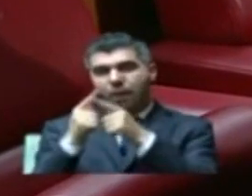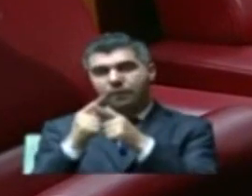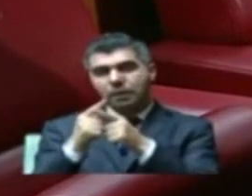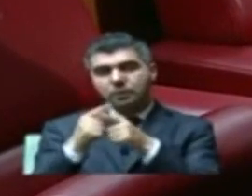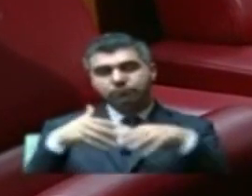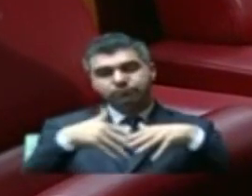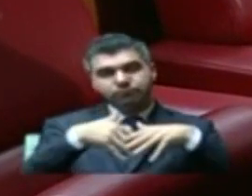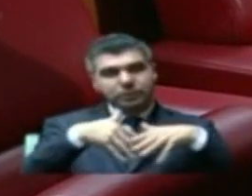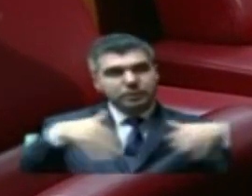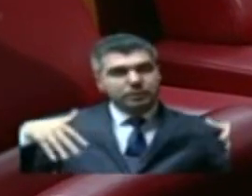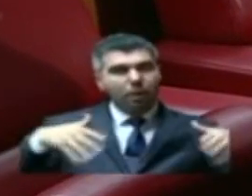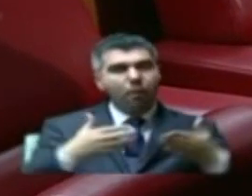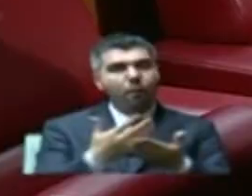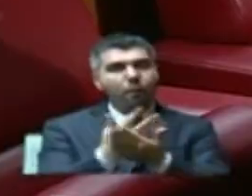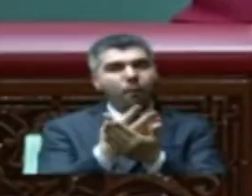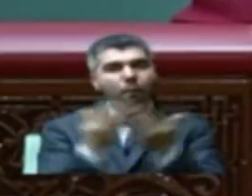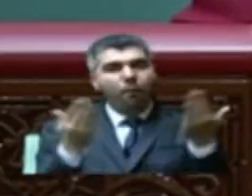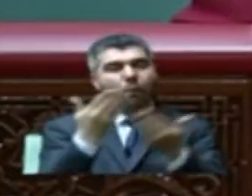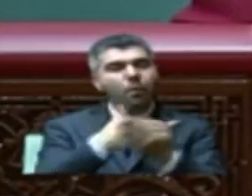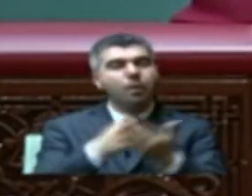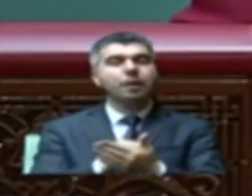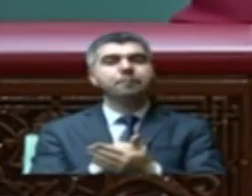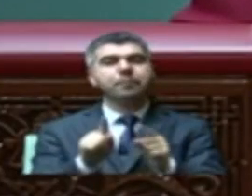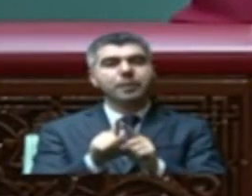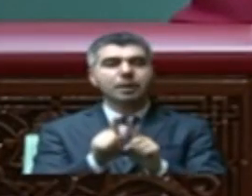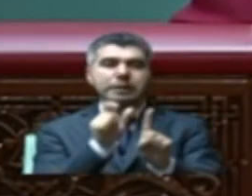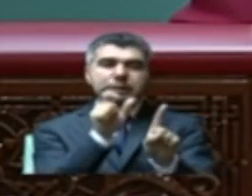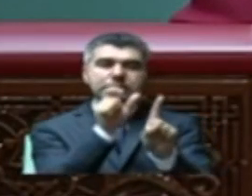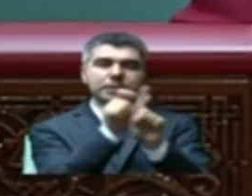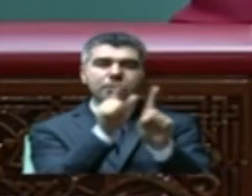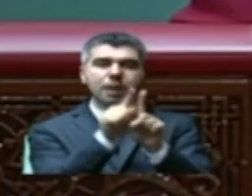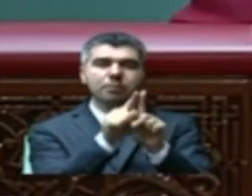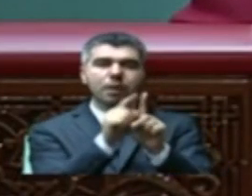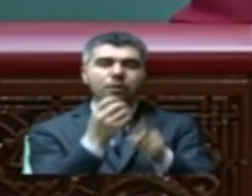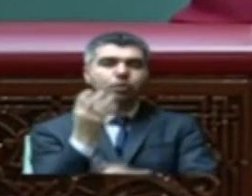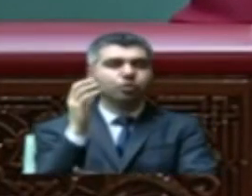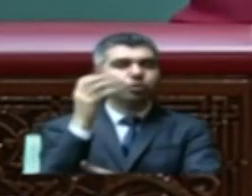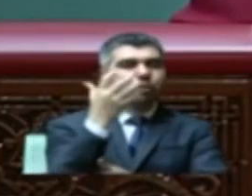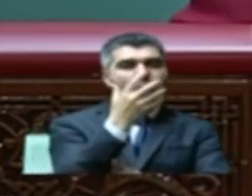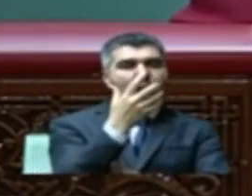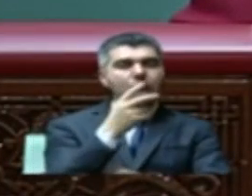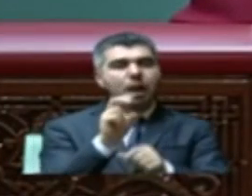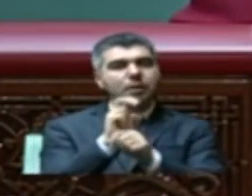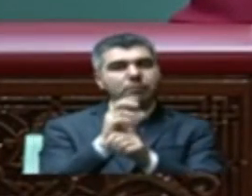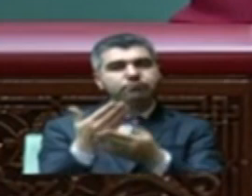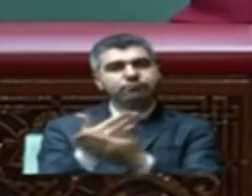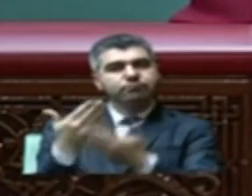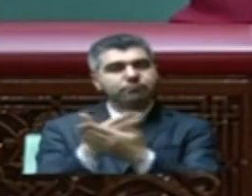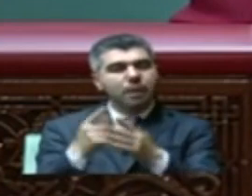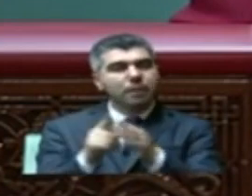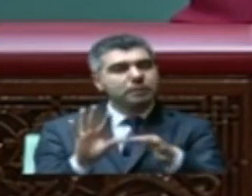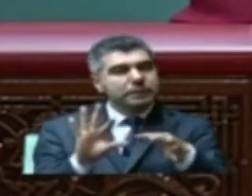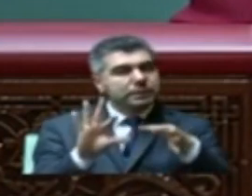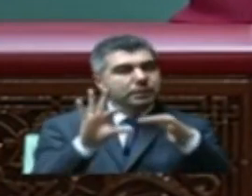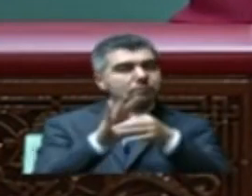من اختصاص لتدبير المساحات الخضراء، ولكن في إطار الشراكة والمسؤولية